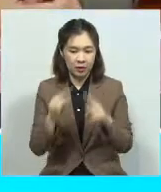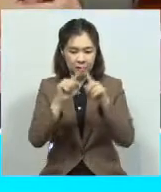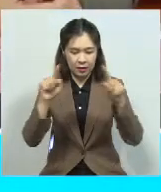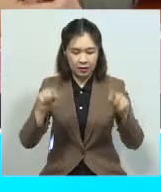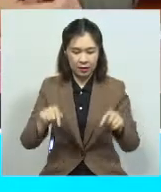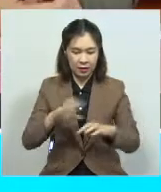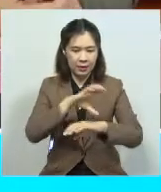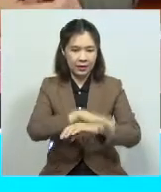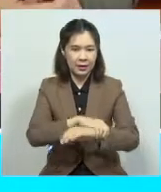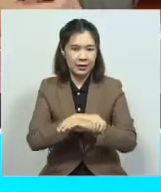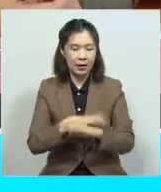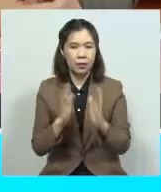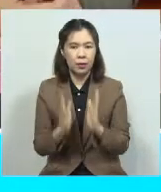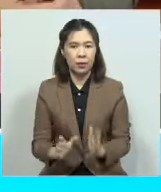หมด